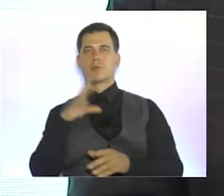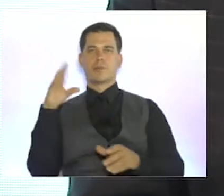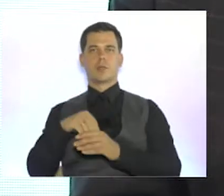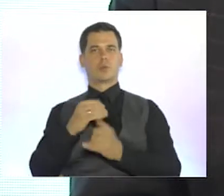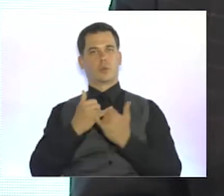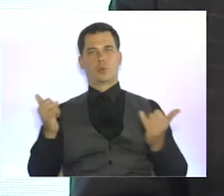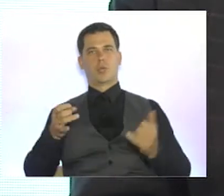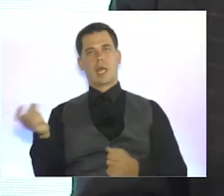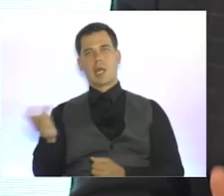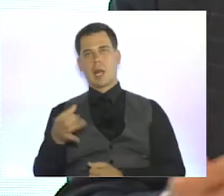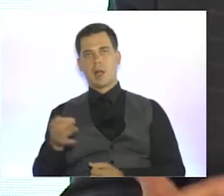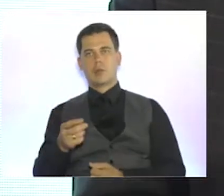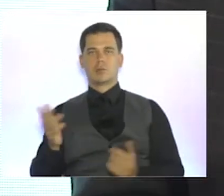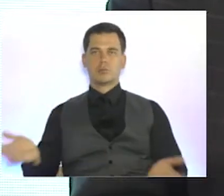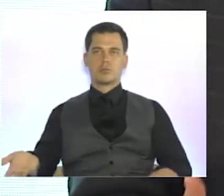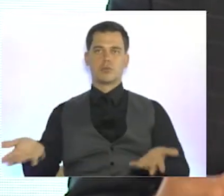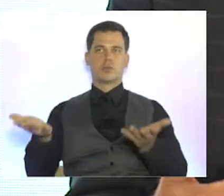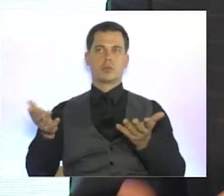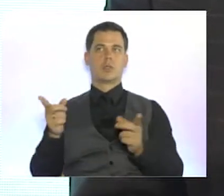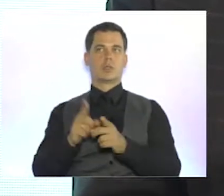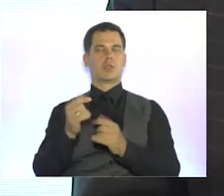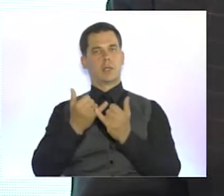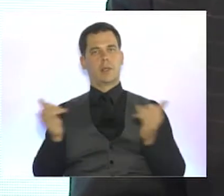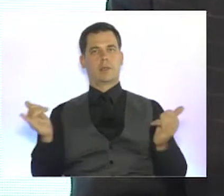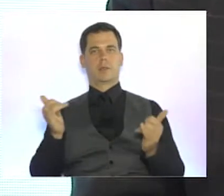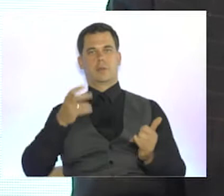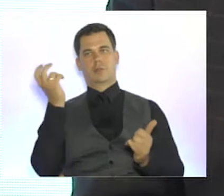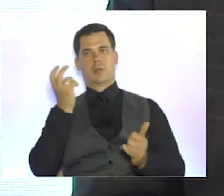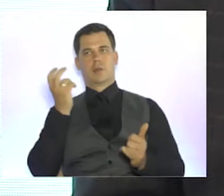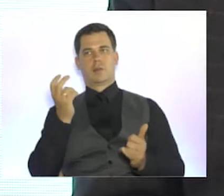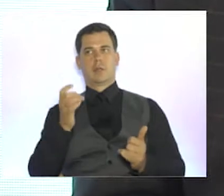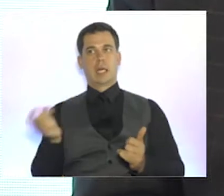gry lub inne, ale atrakcyjne formy